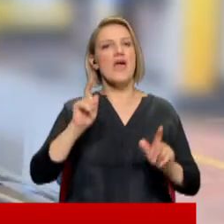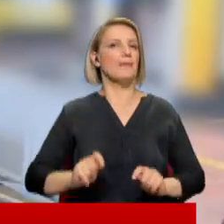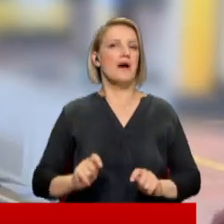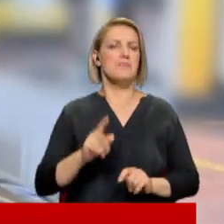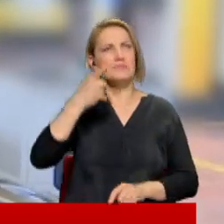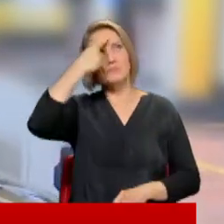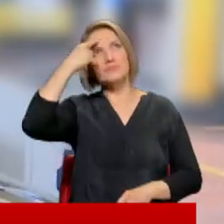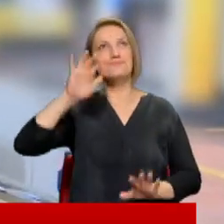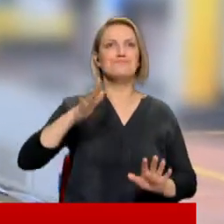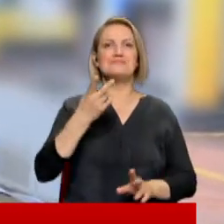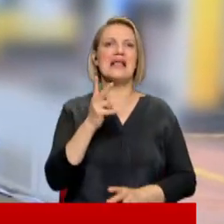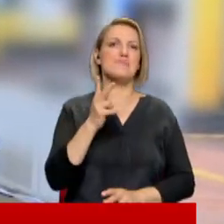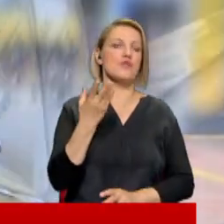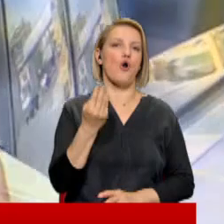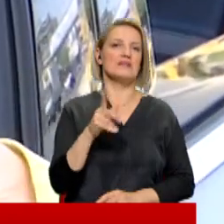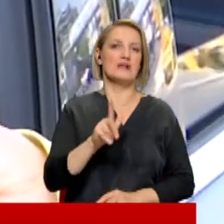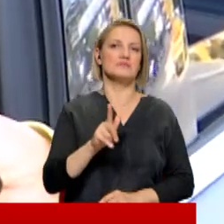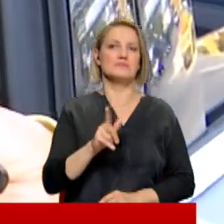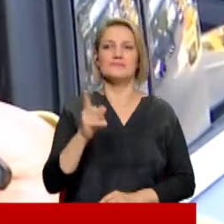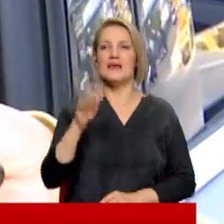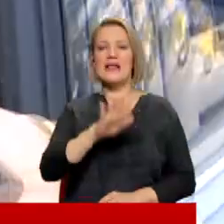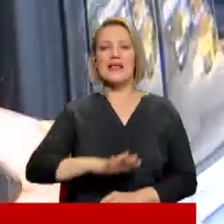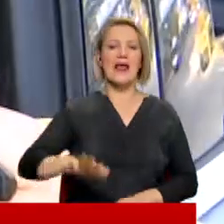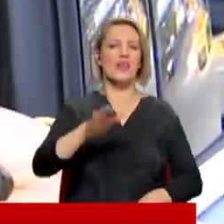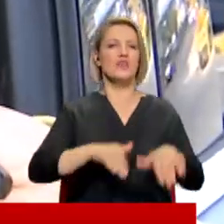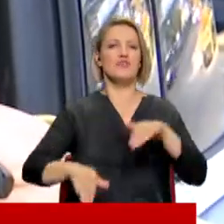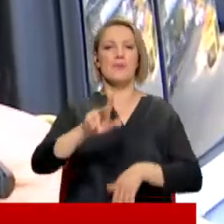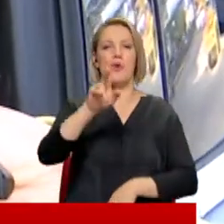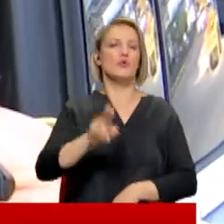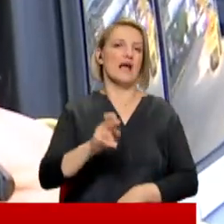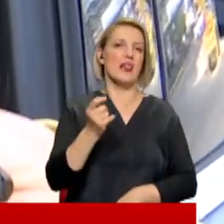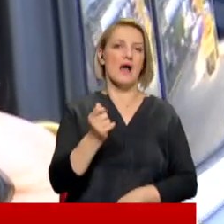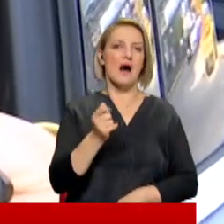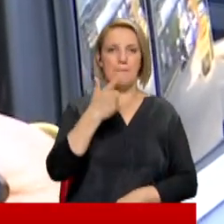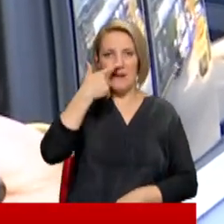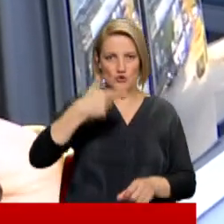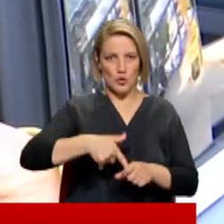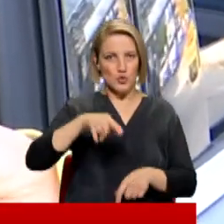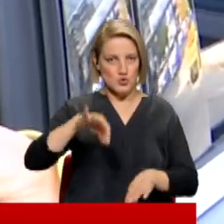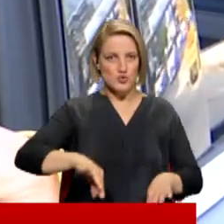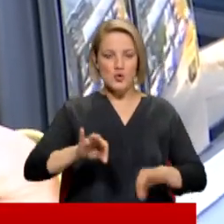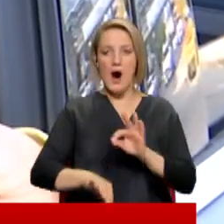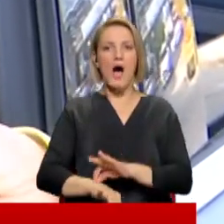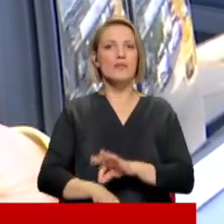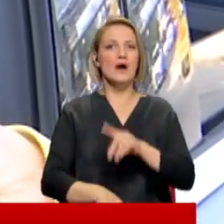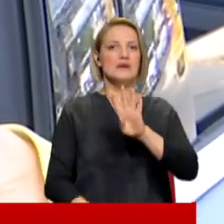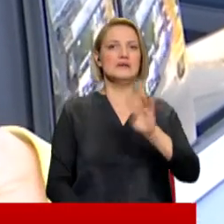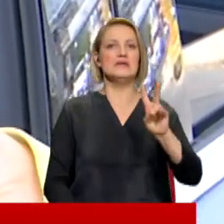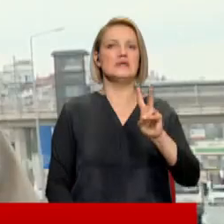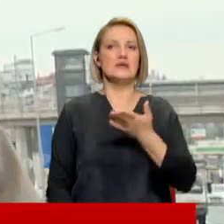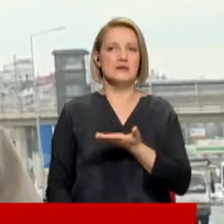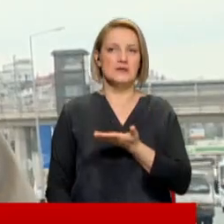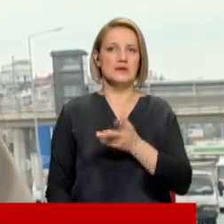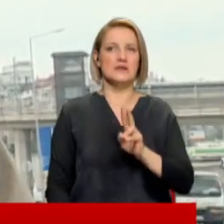yapsaydınız? Muhtemelen 2000 lira falan o civardaydı yani. Genel seçimlerde 18 liraydı mazot. Şu anda baktığımda 42 küsürü